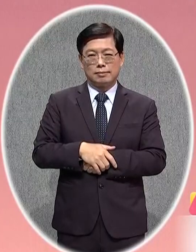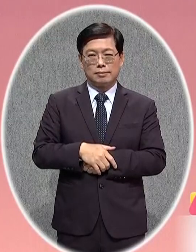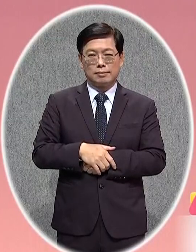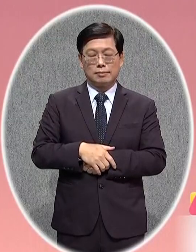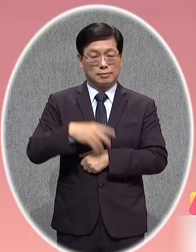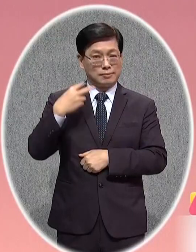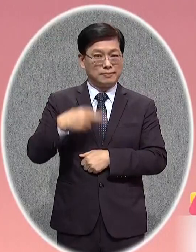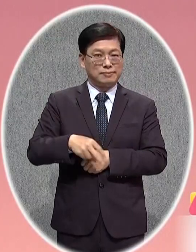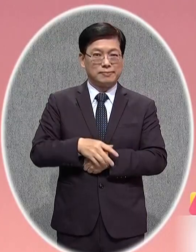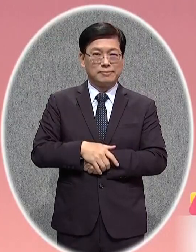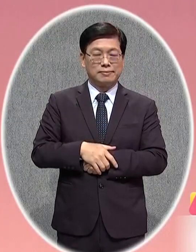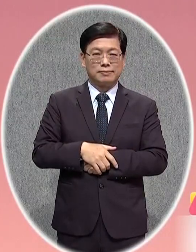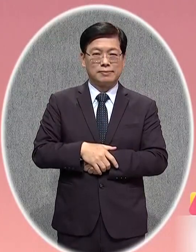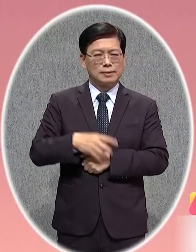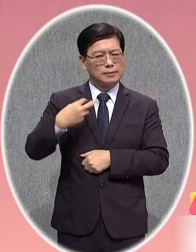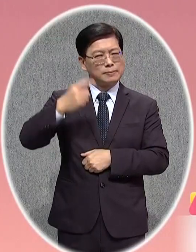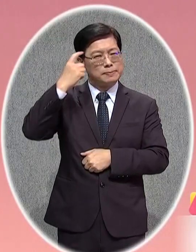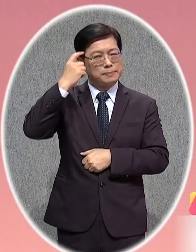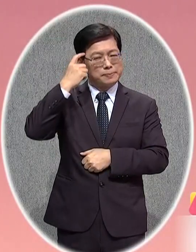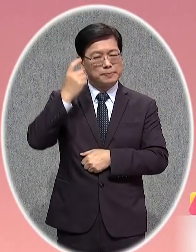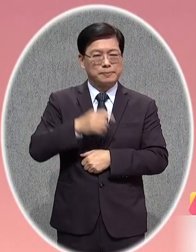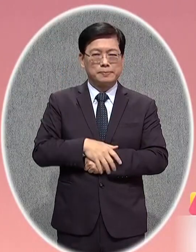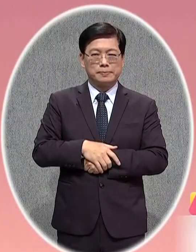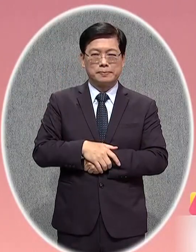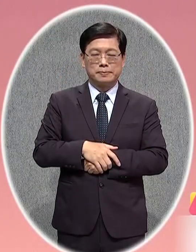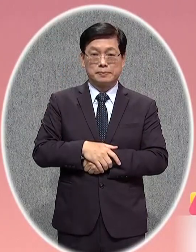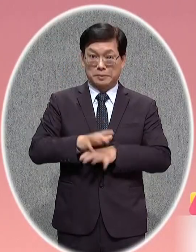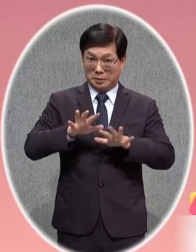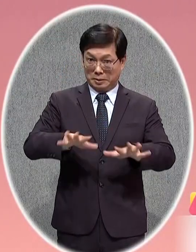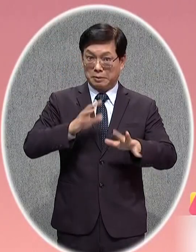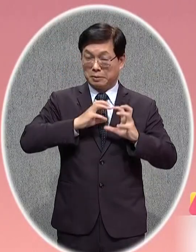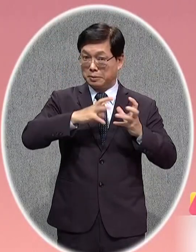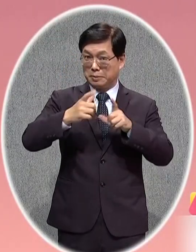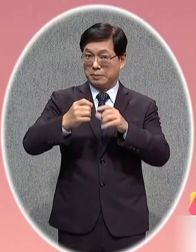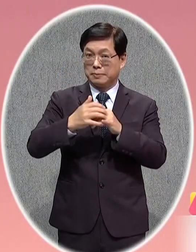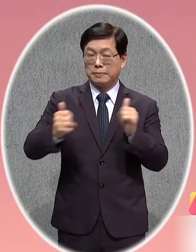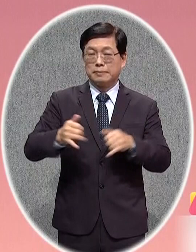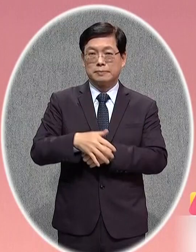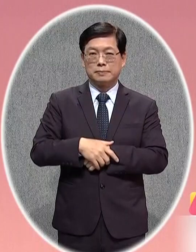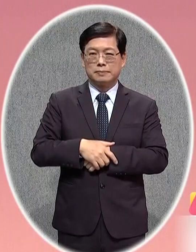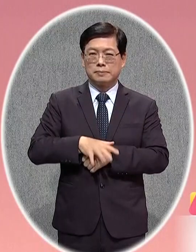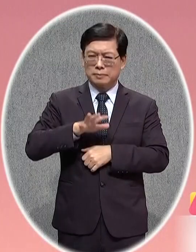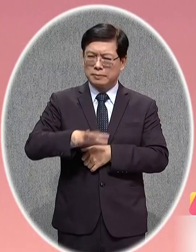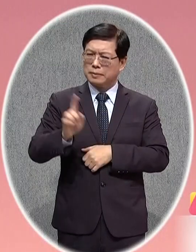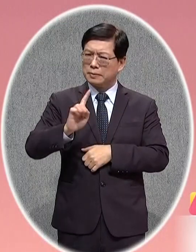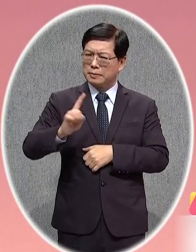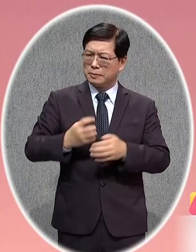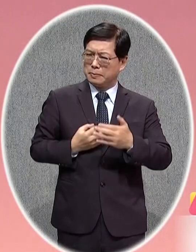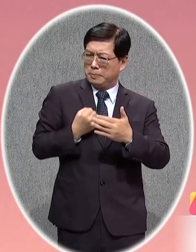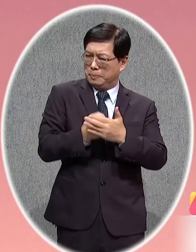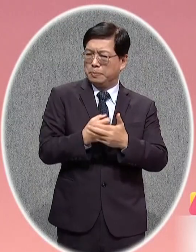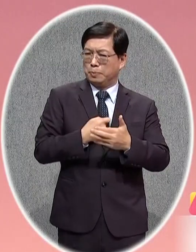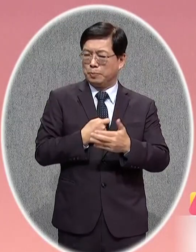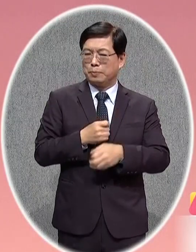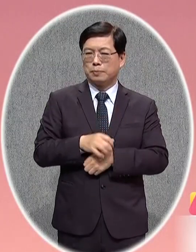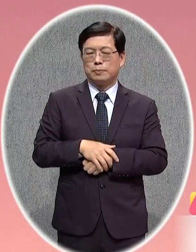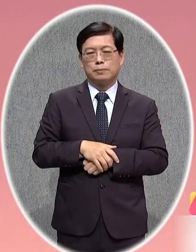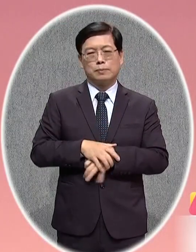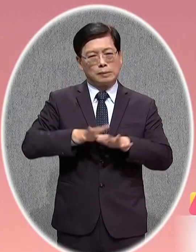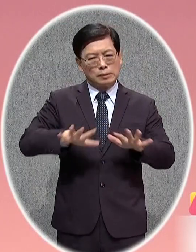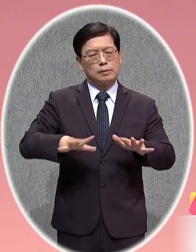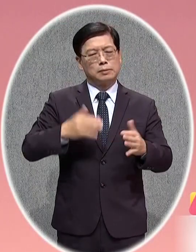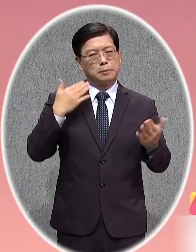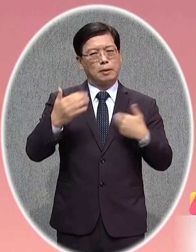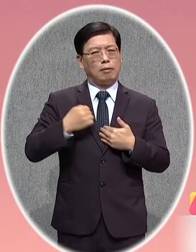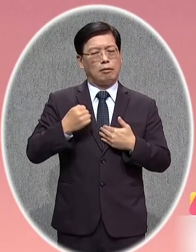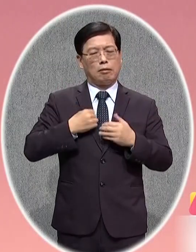么同时也想一想，我们作为世界公民，我们有哪一些的决心？现在大家都